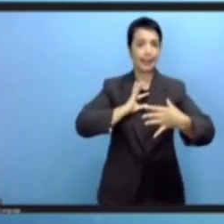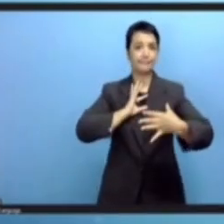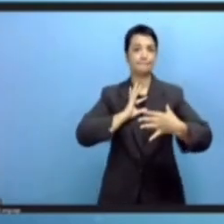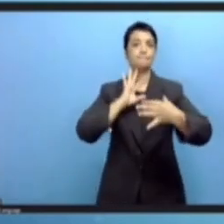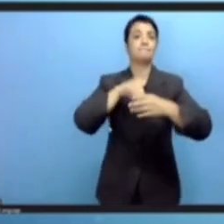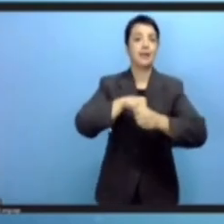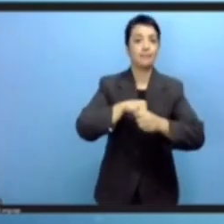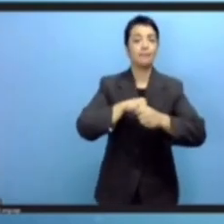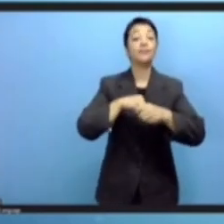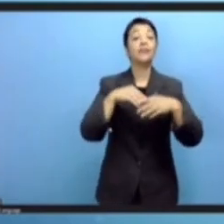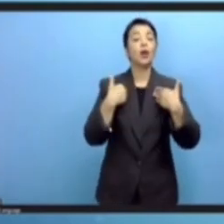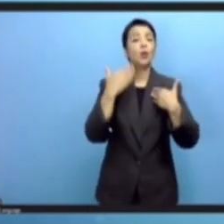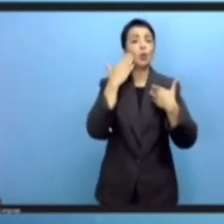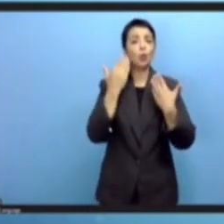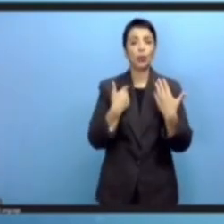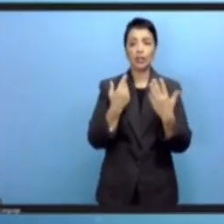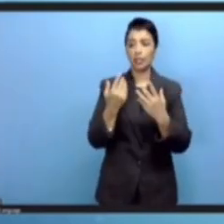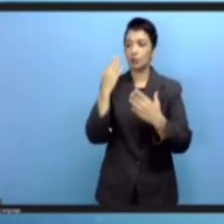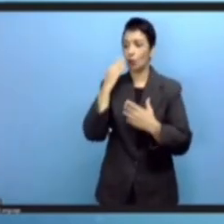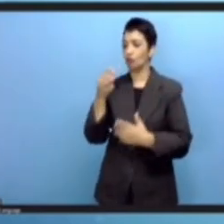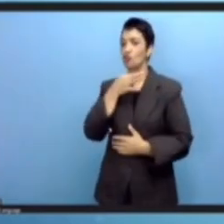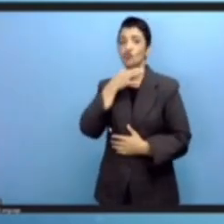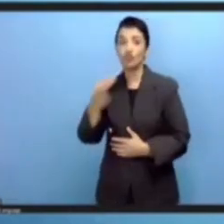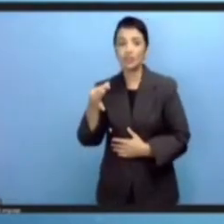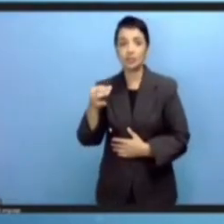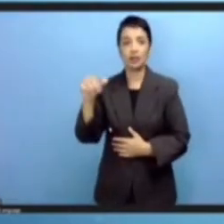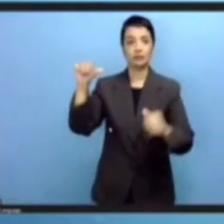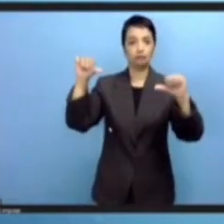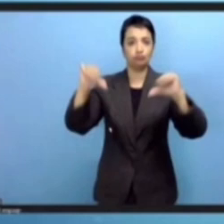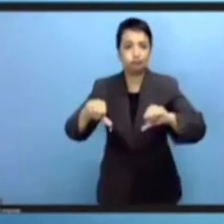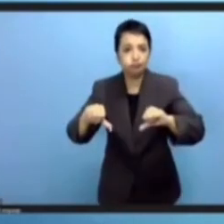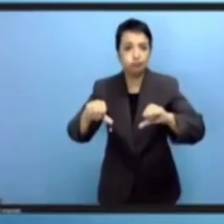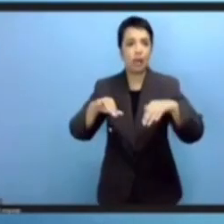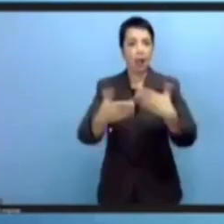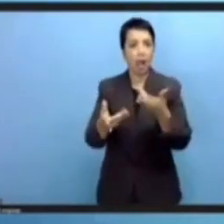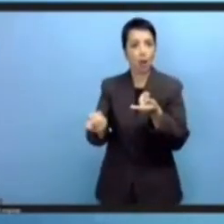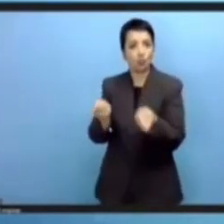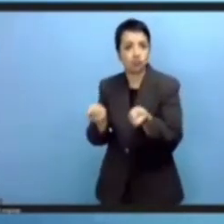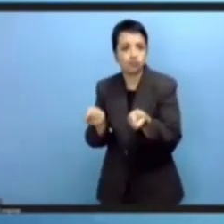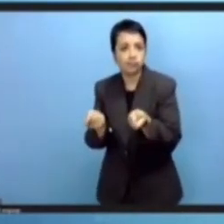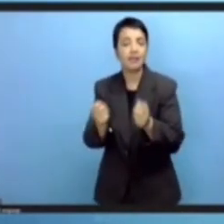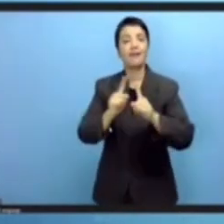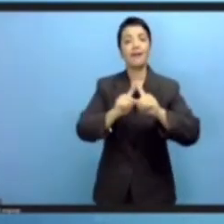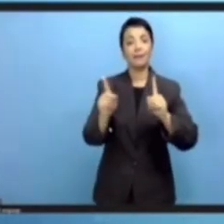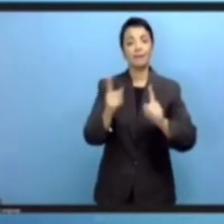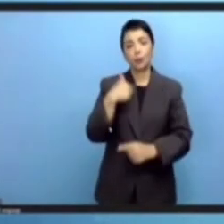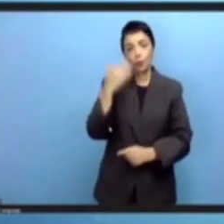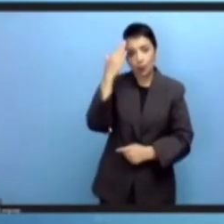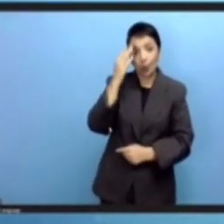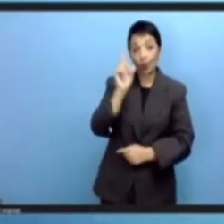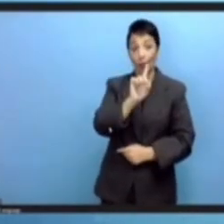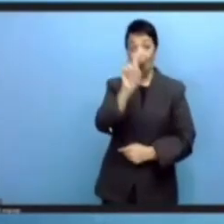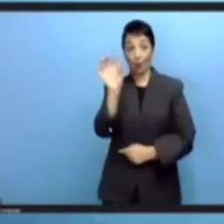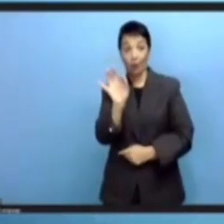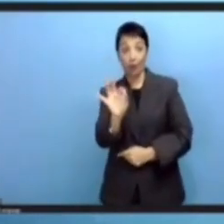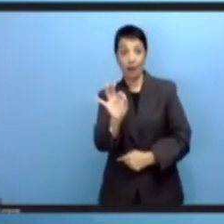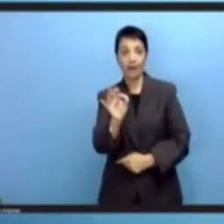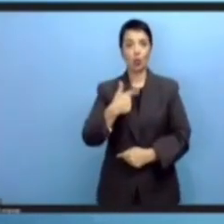de cette opportunité qui existe, pour s'attaquer aux risques, aux abus qui sont liés à ces technologies.